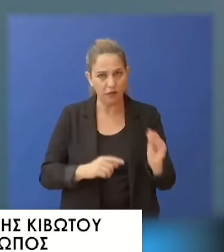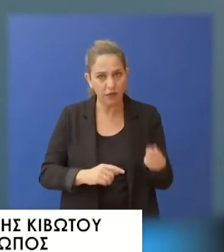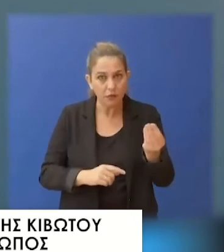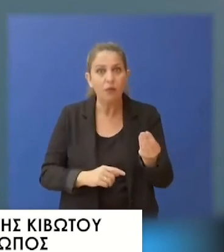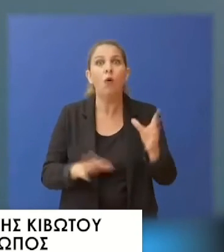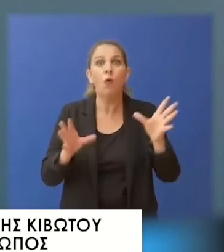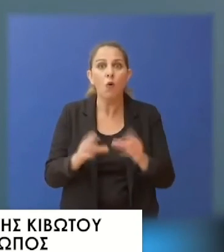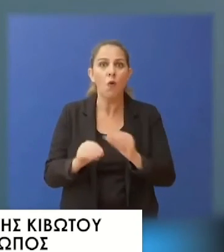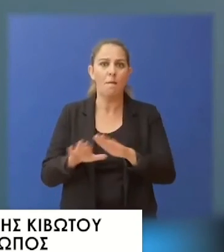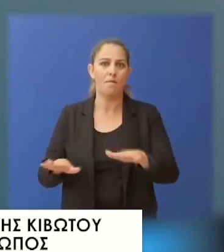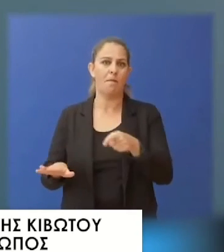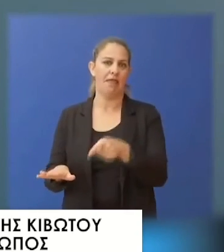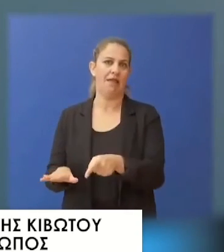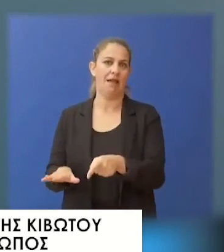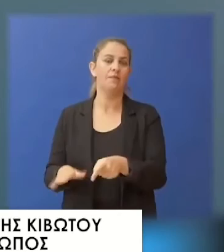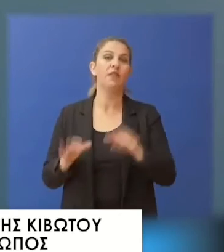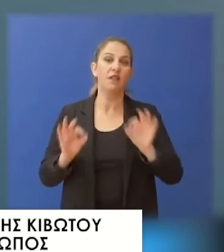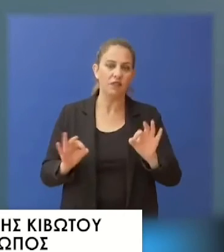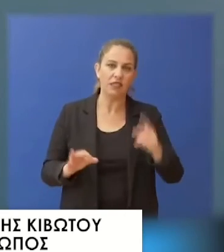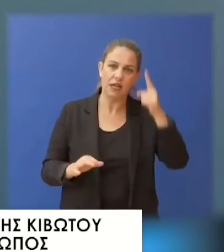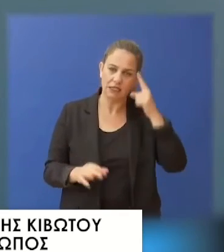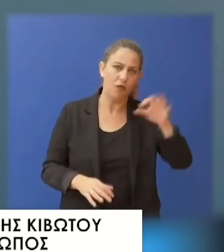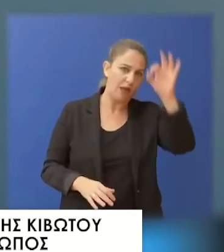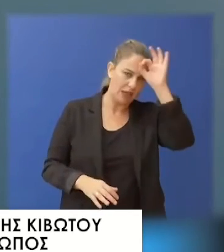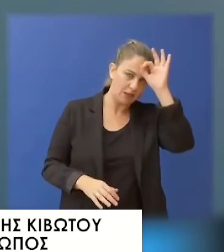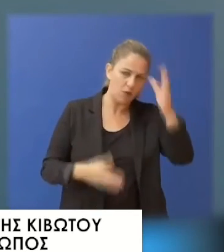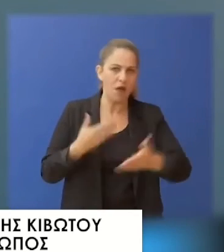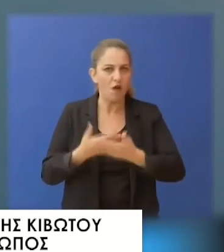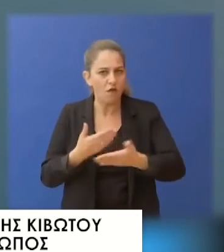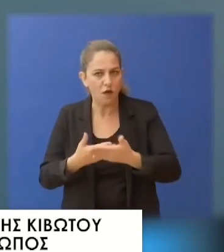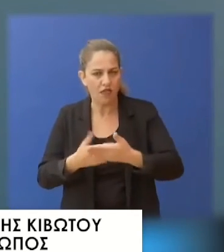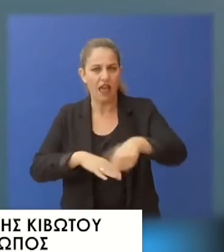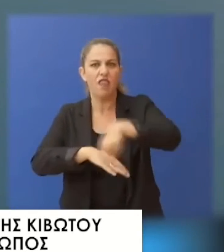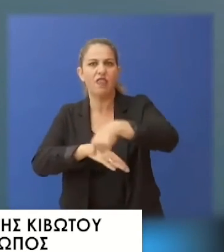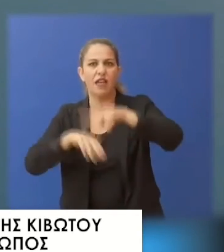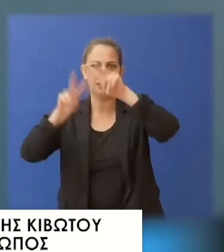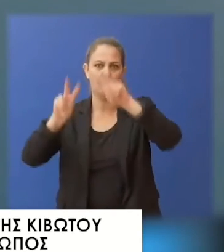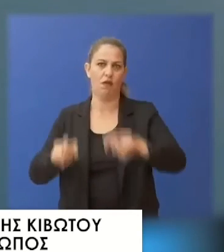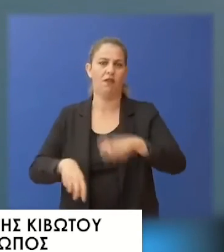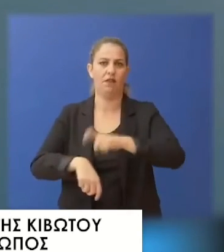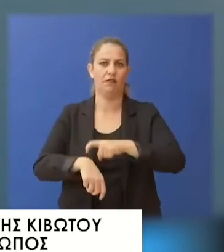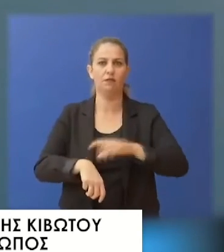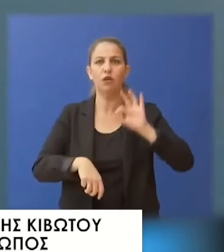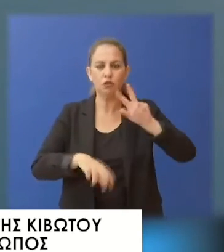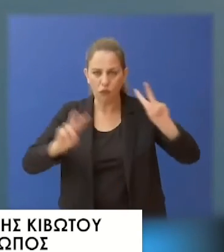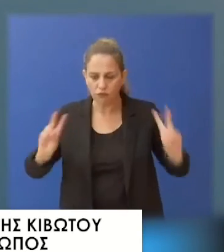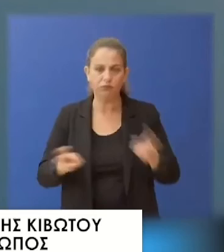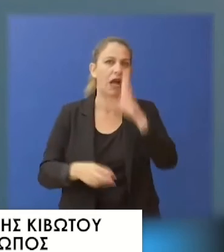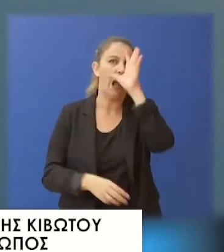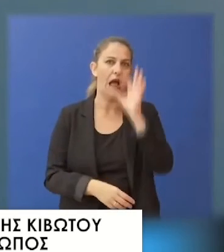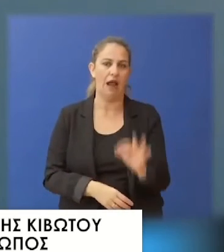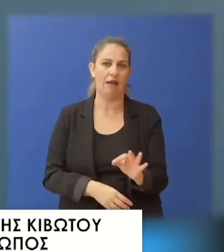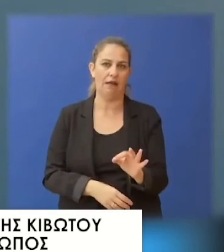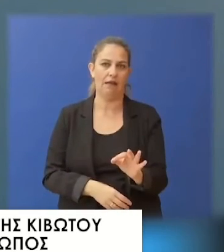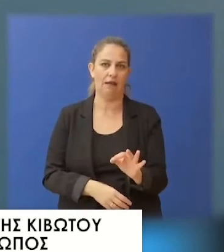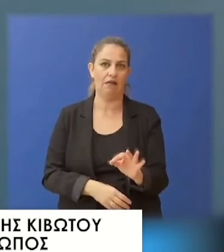αυτή την περίπτωση, η ελληνική αστυνομία, όπως είναι γνωστό, συνδράμει τη δικαστική έρευνα που βρίσκεται σε εξέλιξη, προκειμένου να αποκαλυφθεί όλη η αλήθεια και